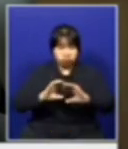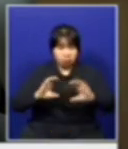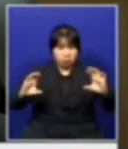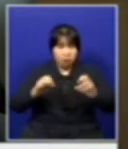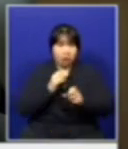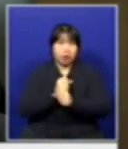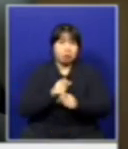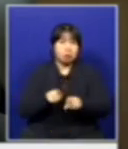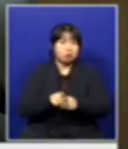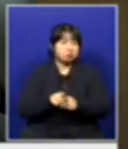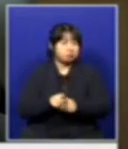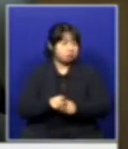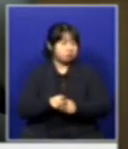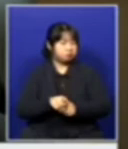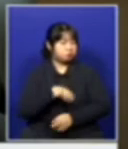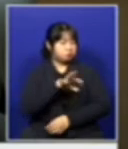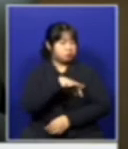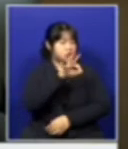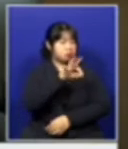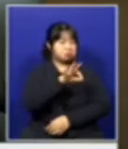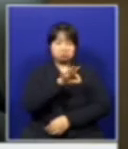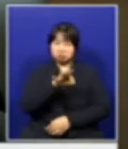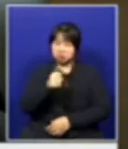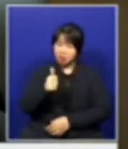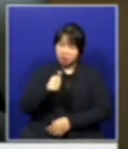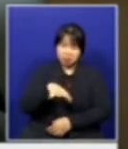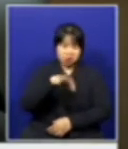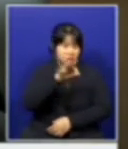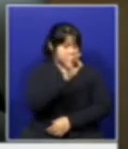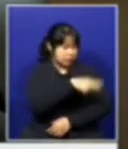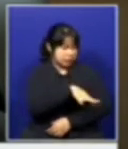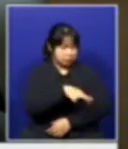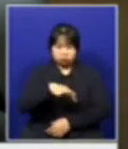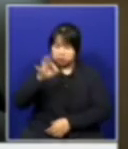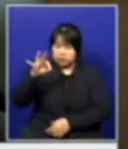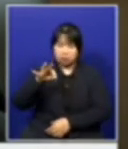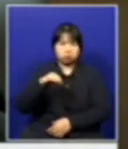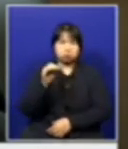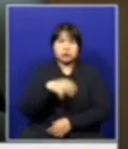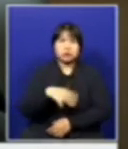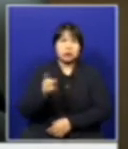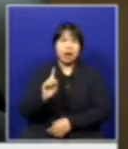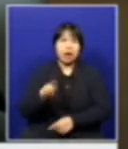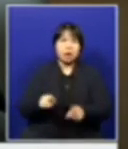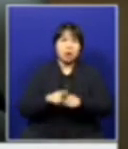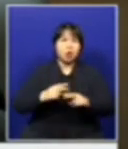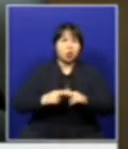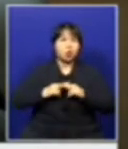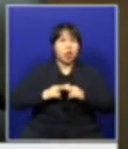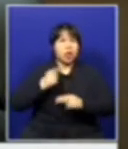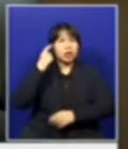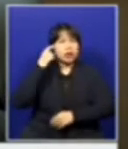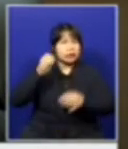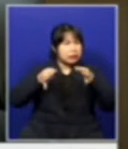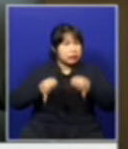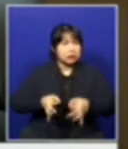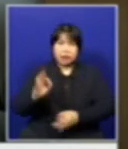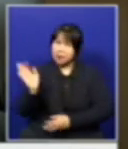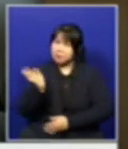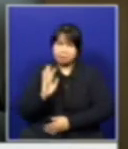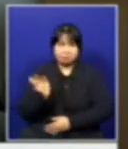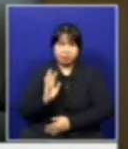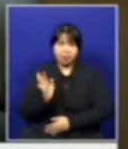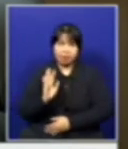เหมือนพระเจ้านะฮะไปคัดคนนู้นออกคนนี้มีสิทธิ์เกิดคนนี้ต้องอยู่คนนี้ไม่ได้รับการช่วยเหลือคนนี้ได้รับการช่วยเหลือนะฮะ